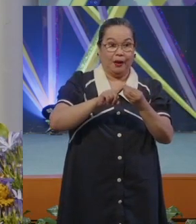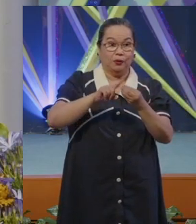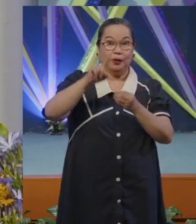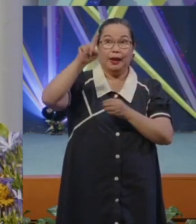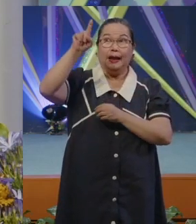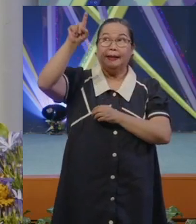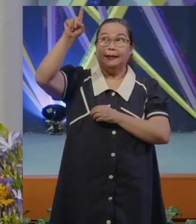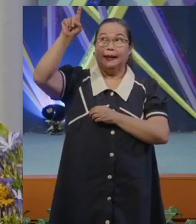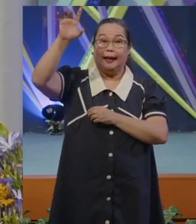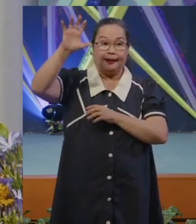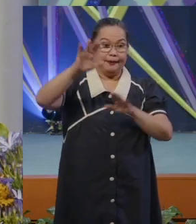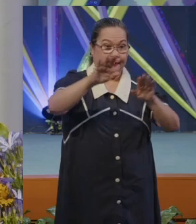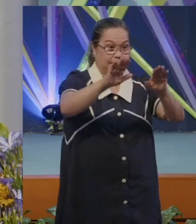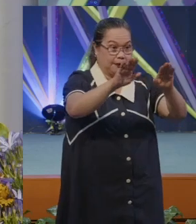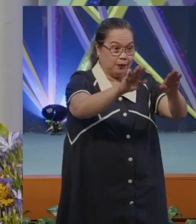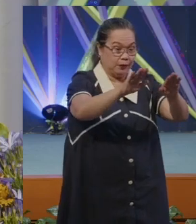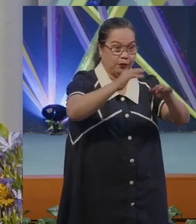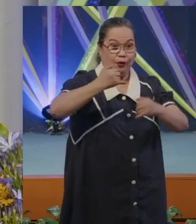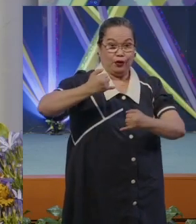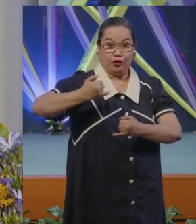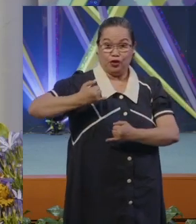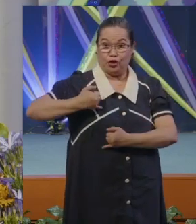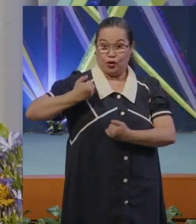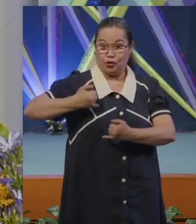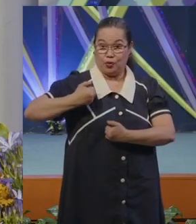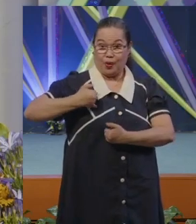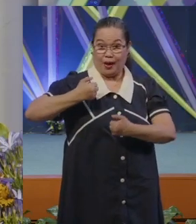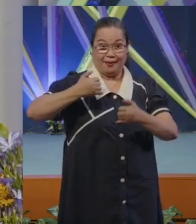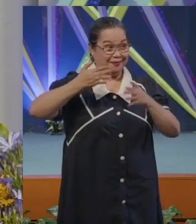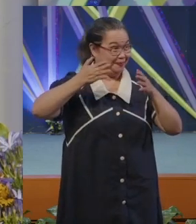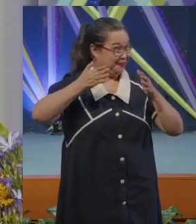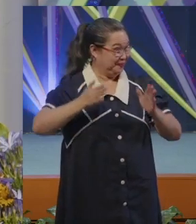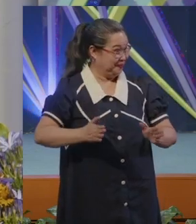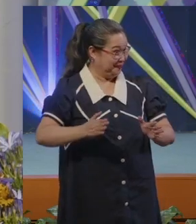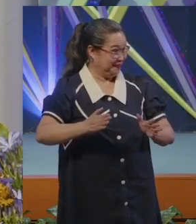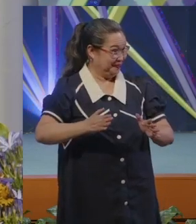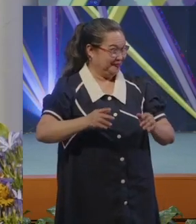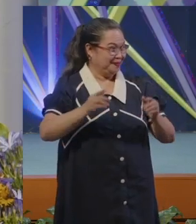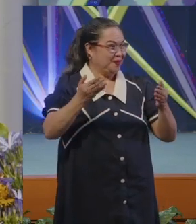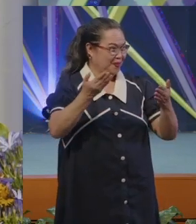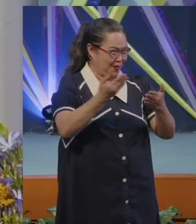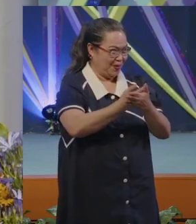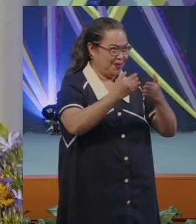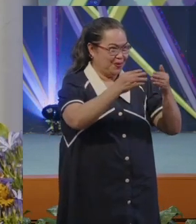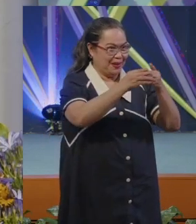ng Panginoon kay Joshua bilang bagong pinuno ng bayang Israel.